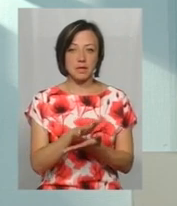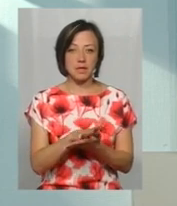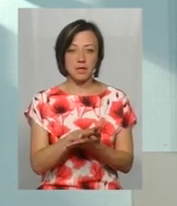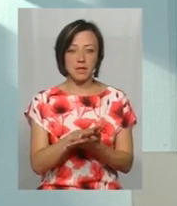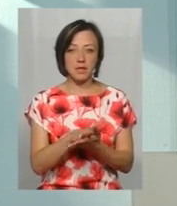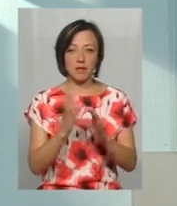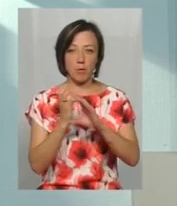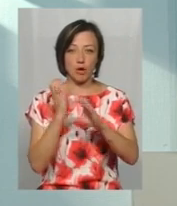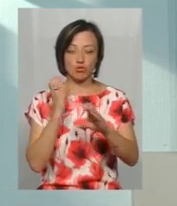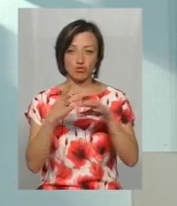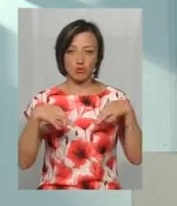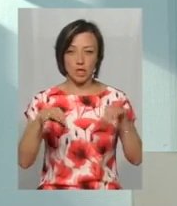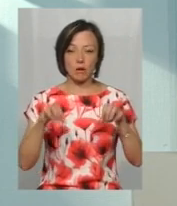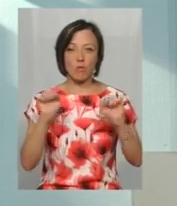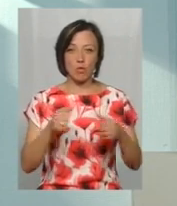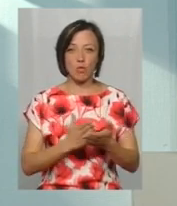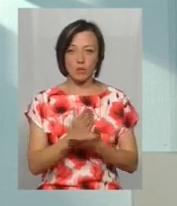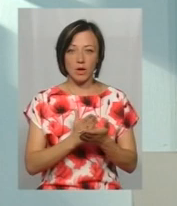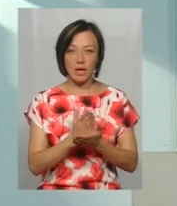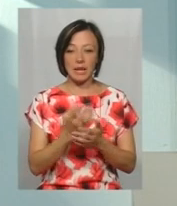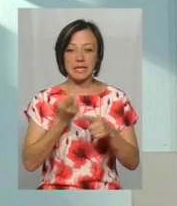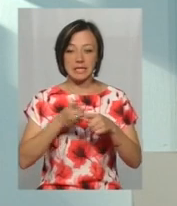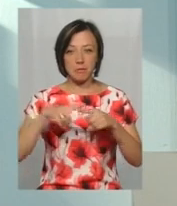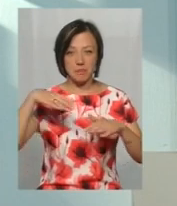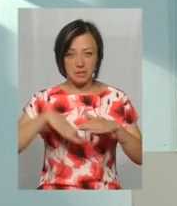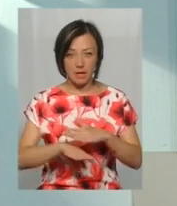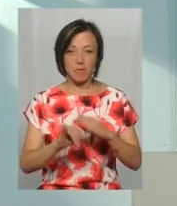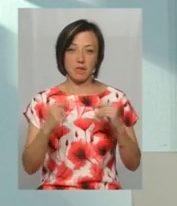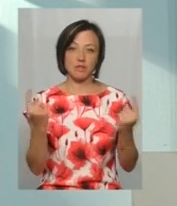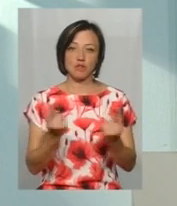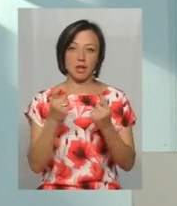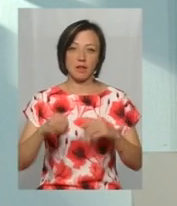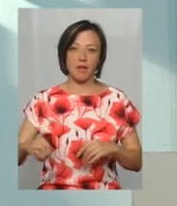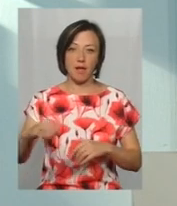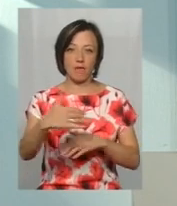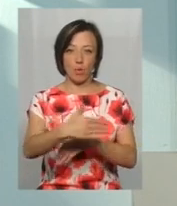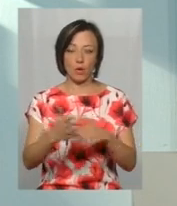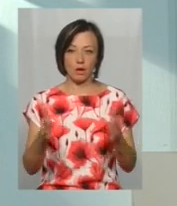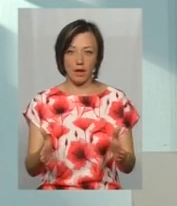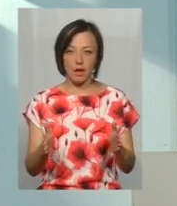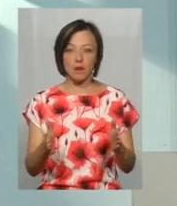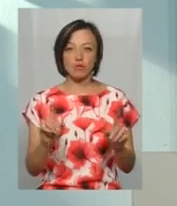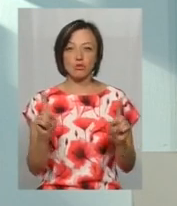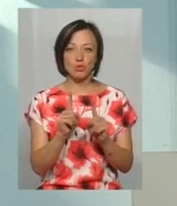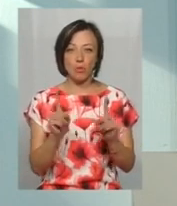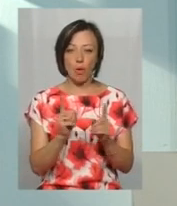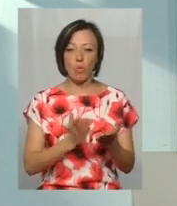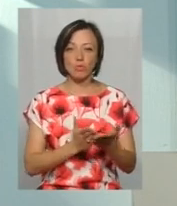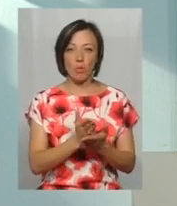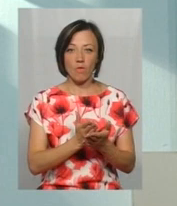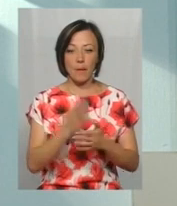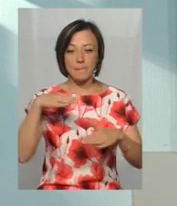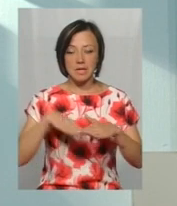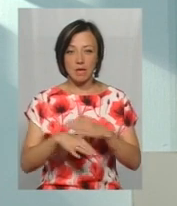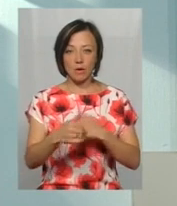сміттєвізм може обслуговувати і дані підземні контейнери, і звичайні євроконтейнери. Для того, щоб обслуговував